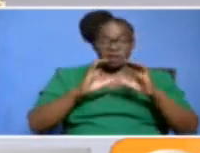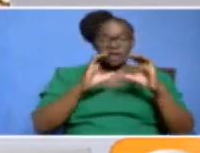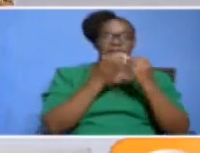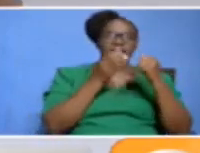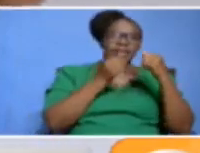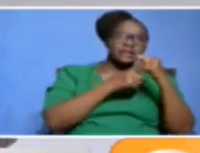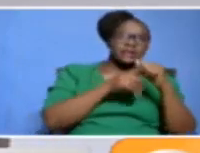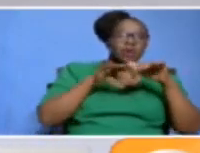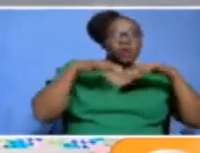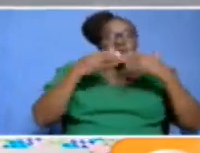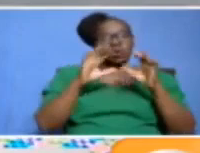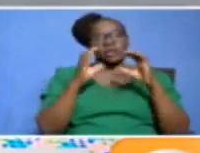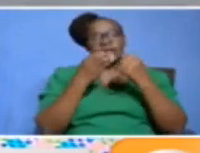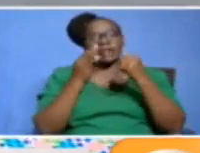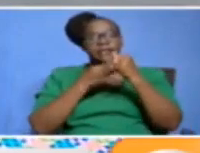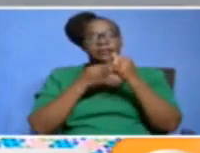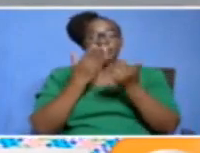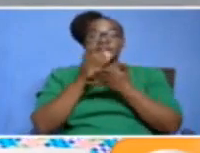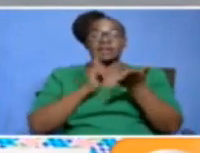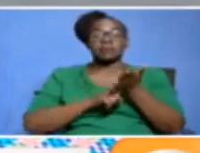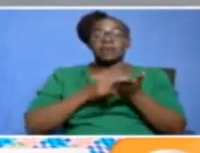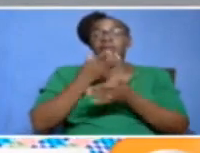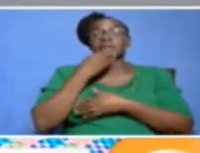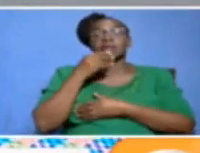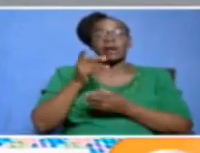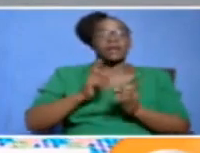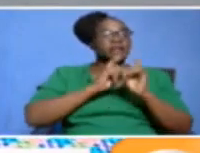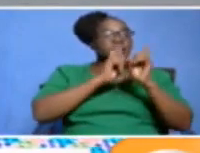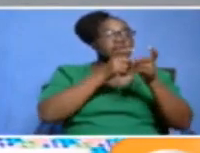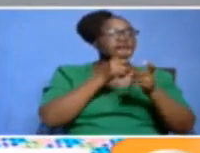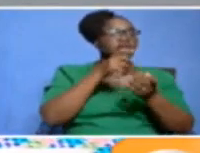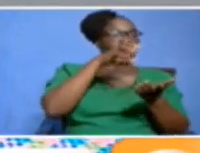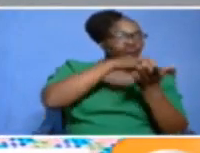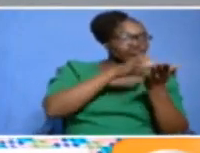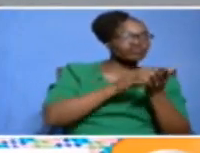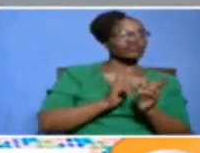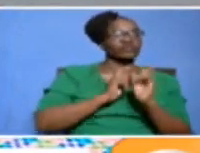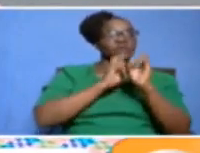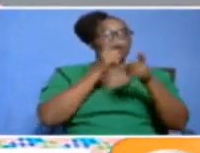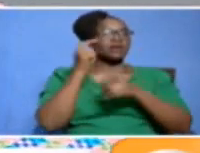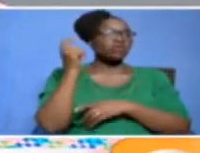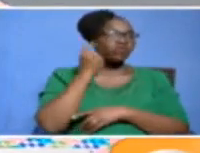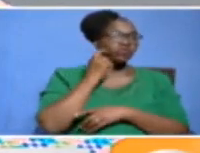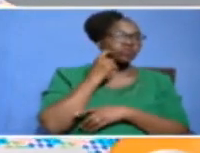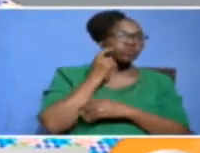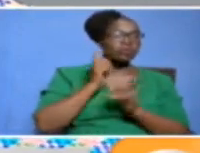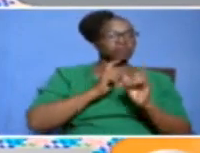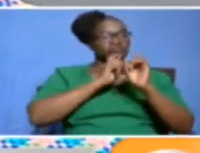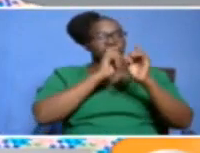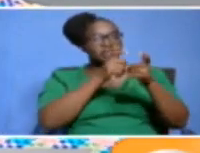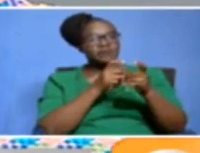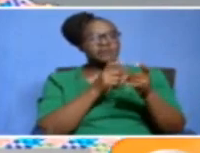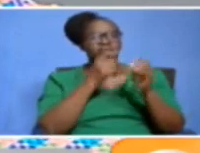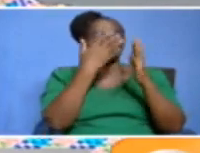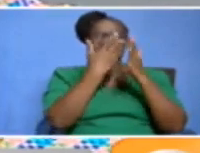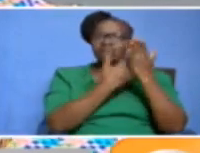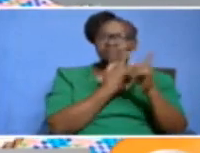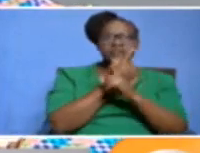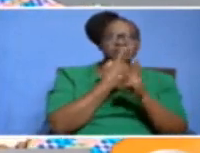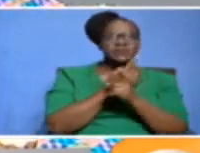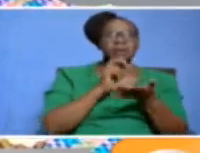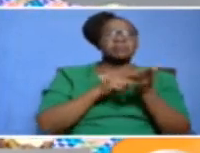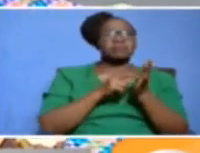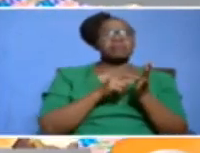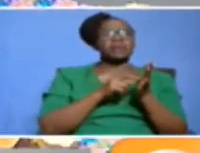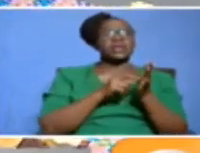uwezo mtu akawa muona amnunulia keki, amnunulia peremende, amnunulia sijui nini. yule mtoto ni rahisi sana kumshawishi.